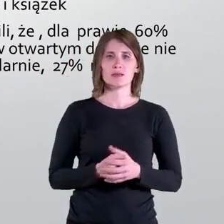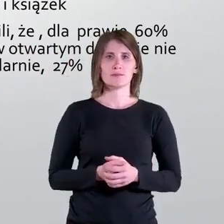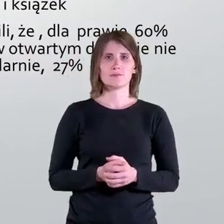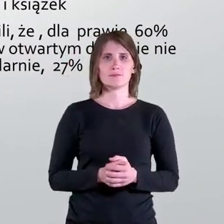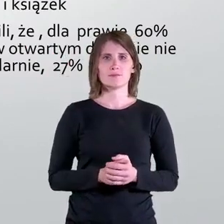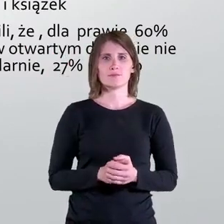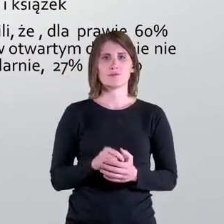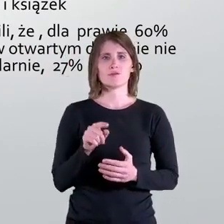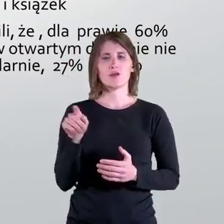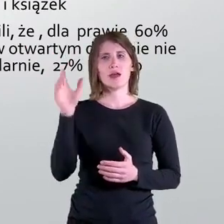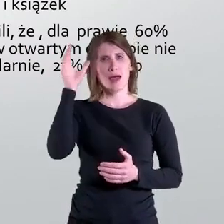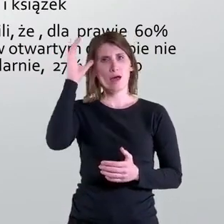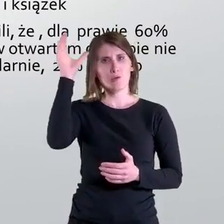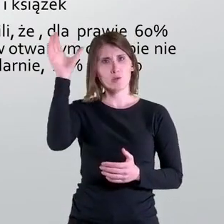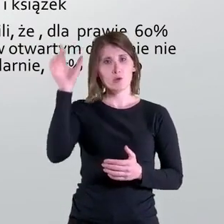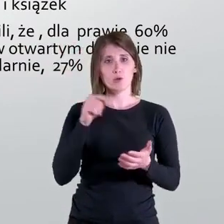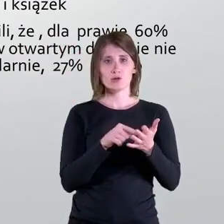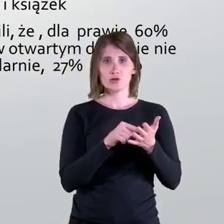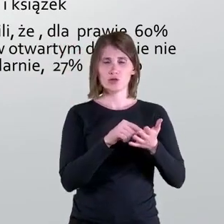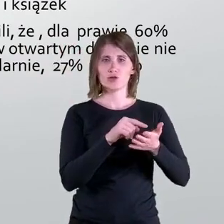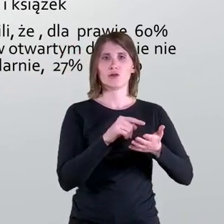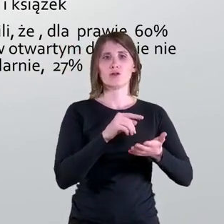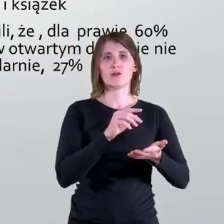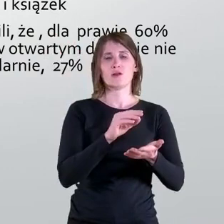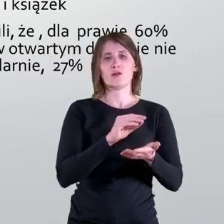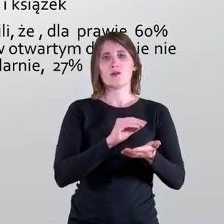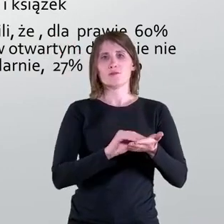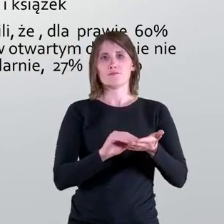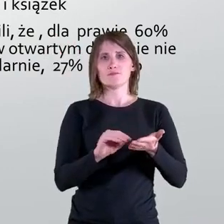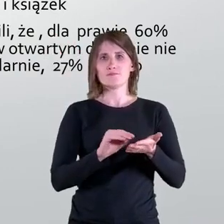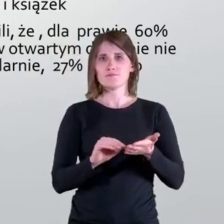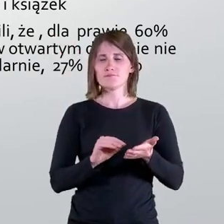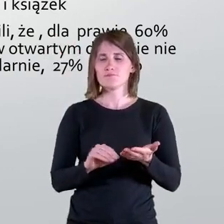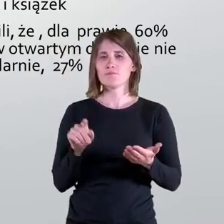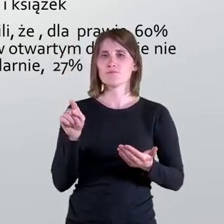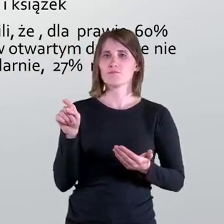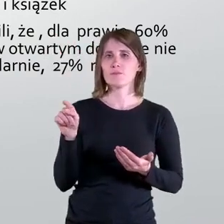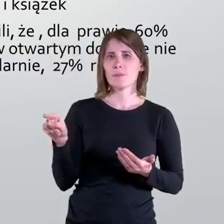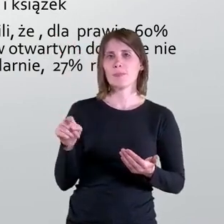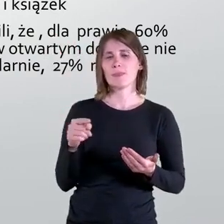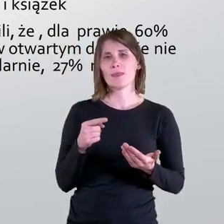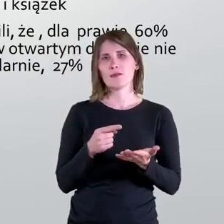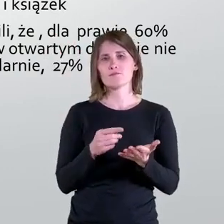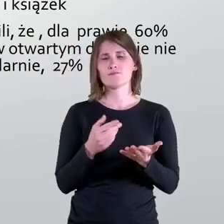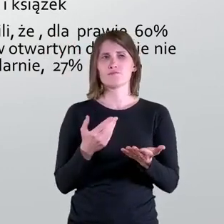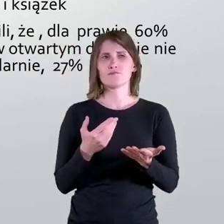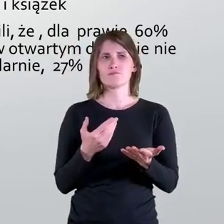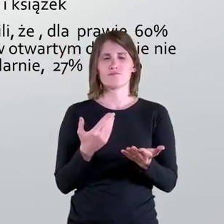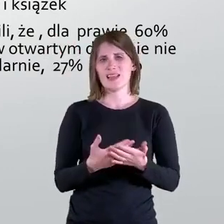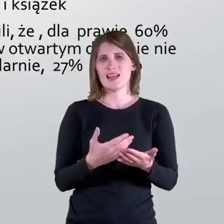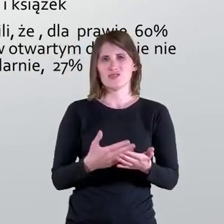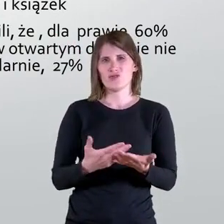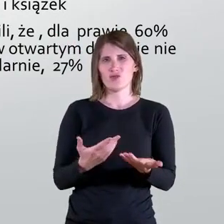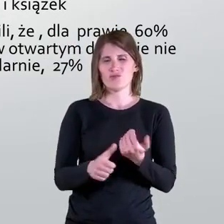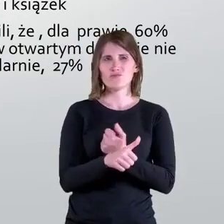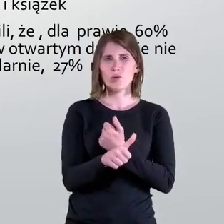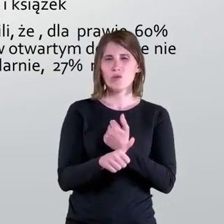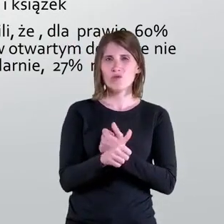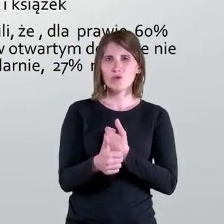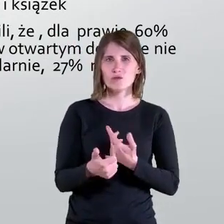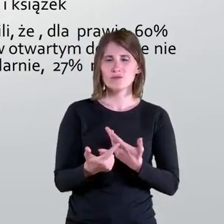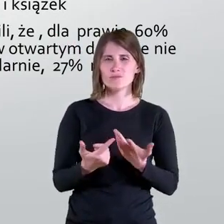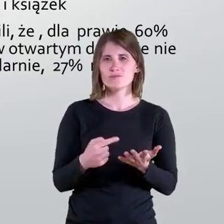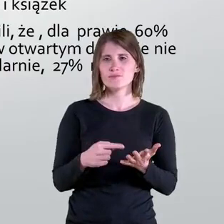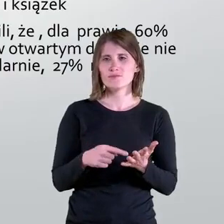Konkludując wspólnie ją swoją publikację wymieniają przyczyny jakie można uznać tutaj